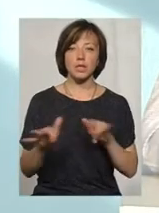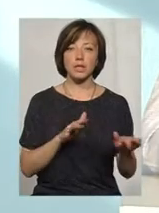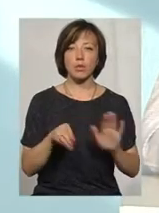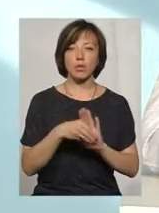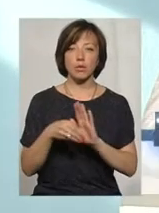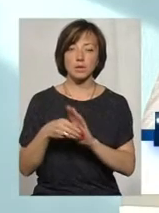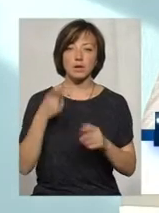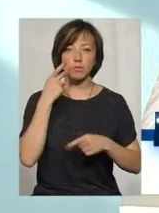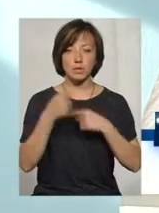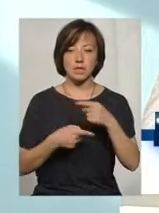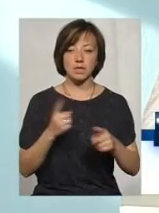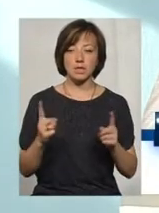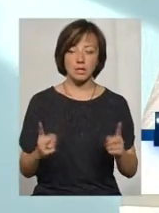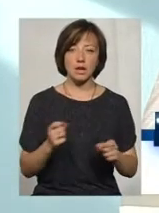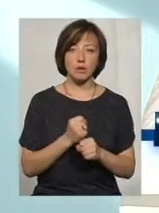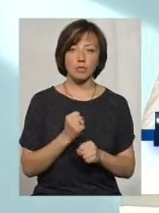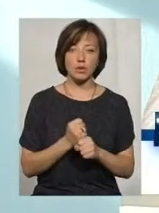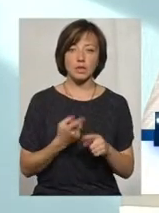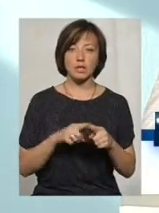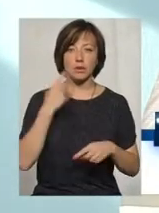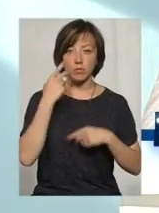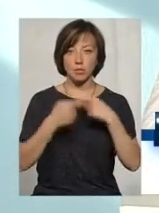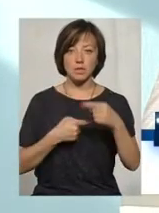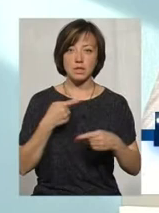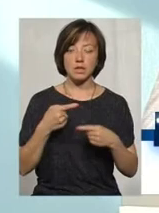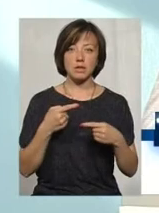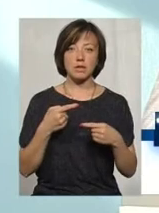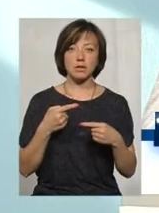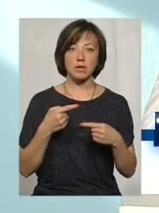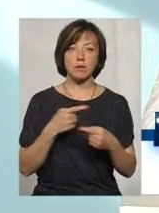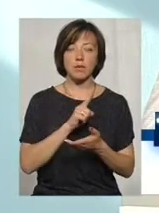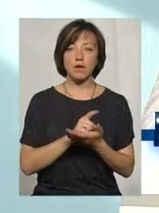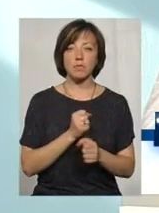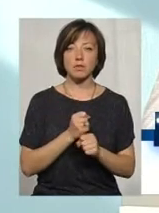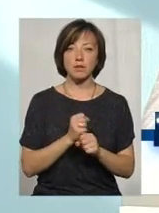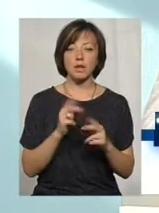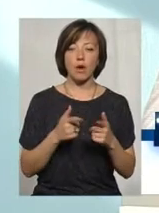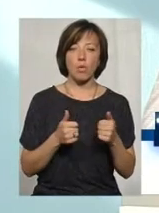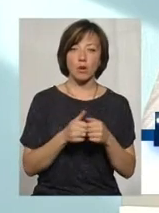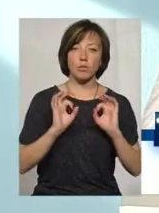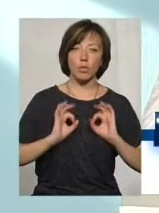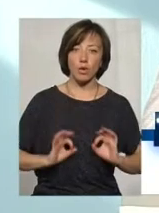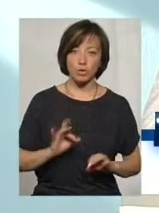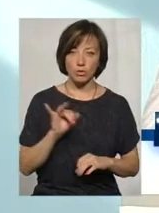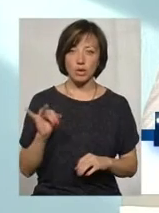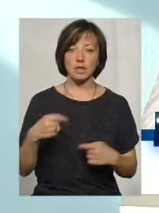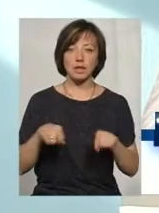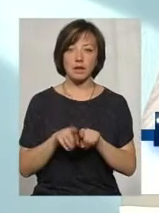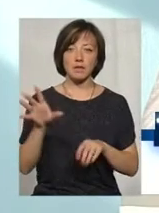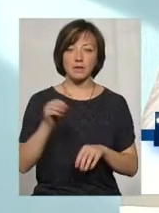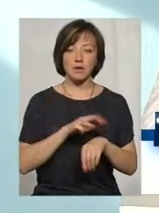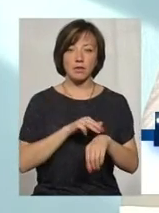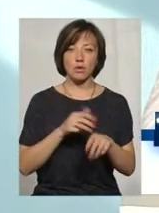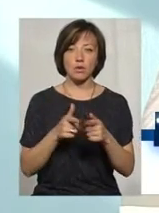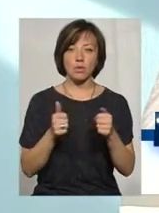постійна ділянка роботи, це постійний напрямок, на якому ми повинні працювати, як і органи прокуратури, так і всі без виключення правоохоронні